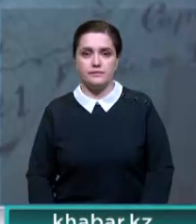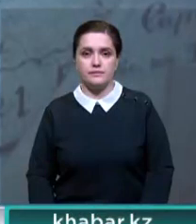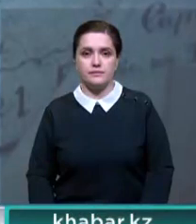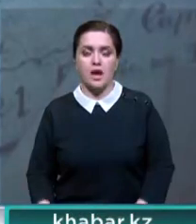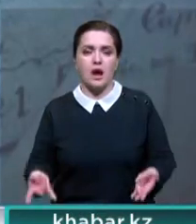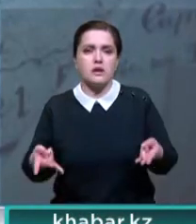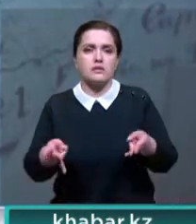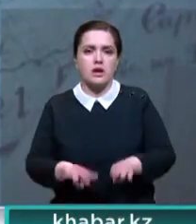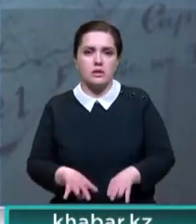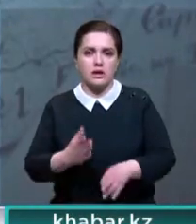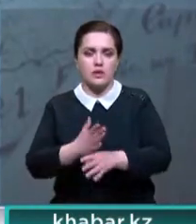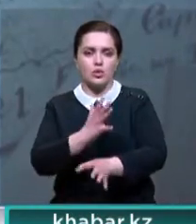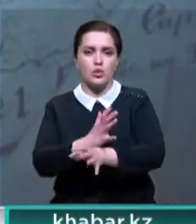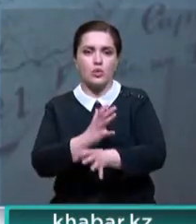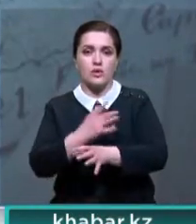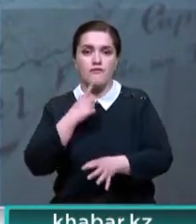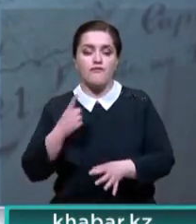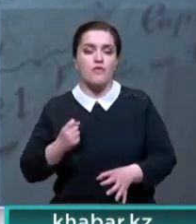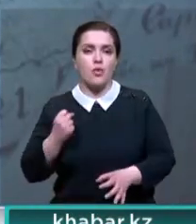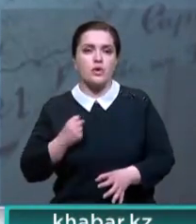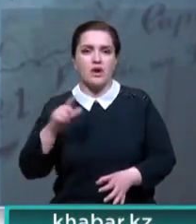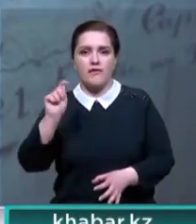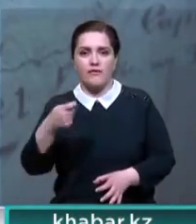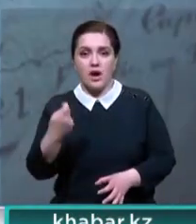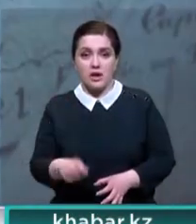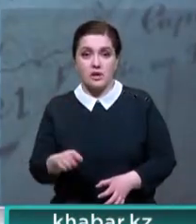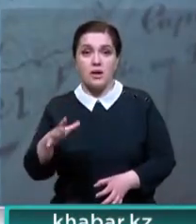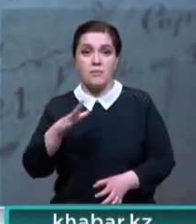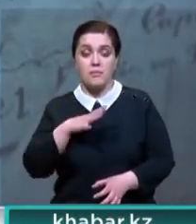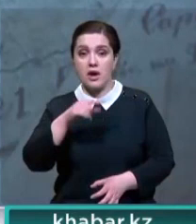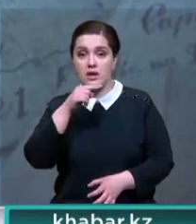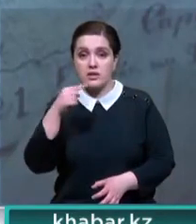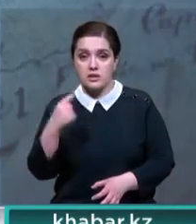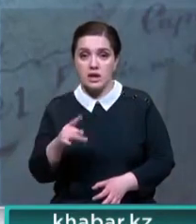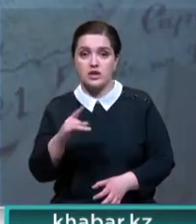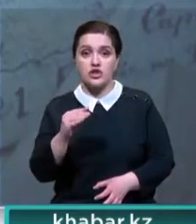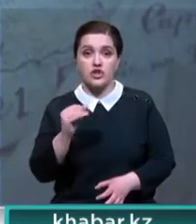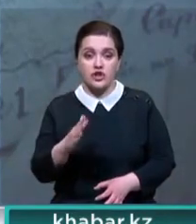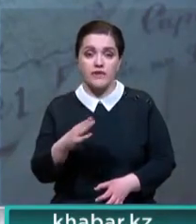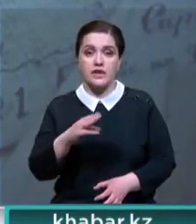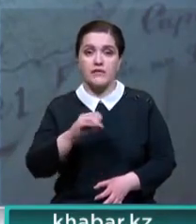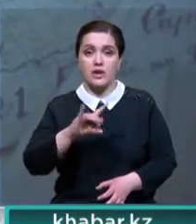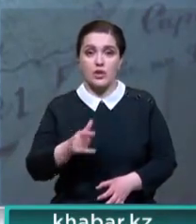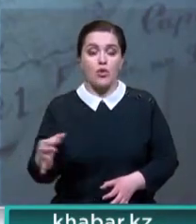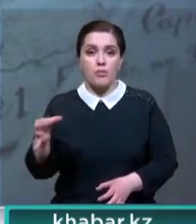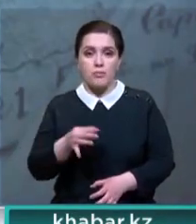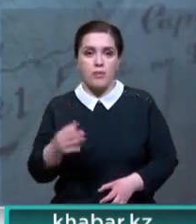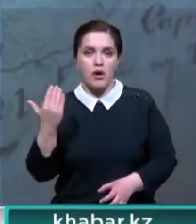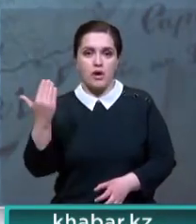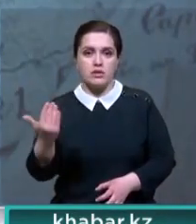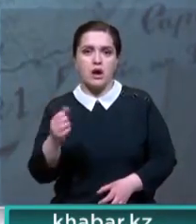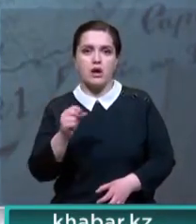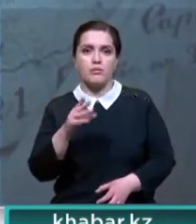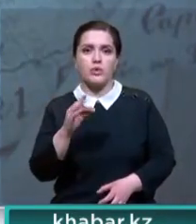останки казахстанского воина времен великой отечественной войны нашли в россии в ржевском районе тверской области они принадлежат